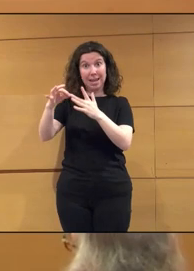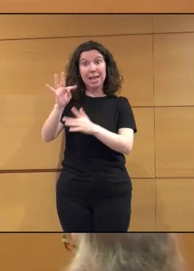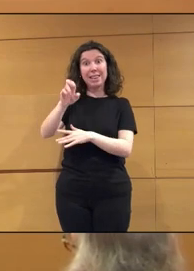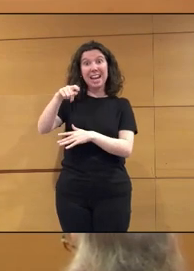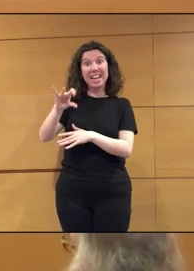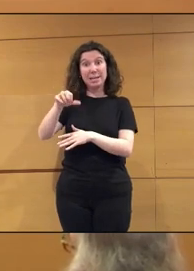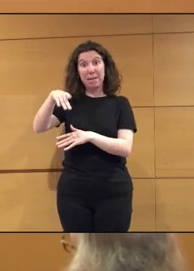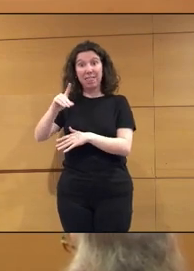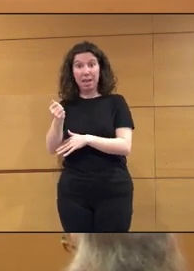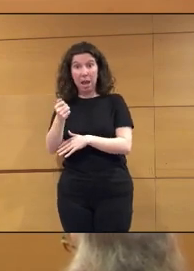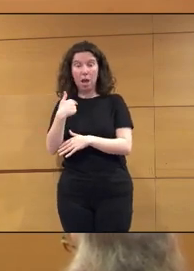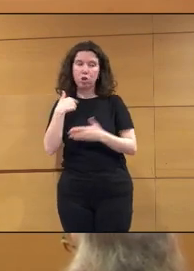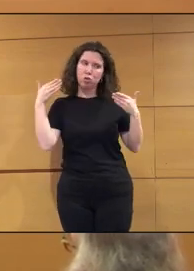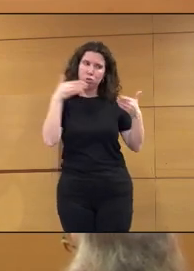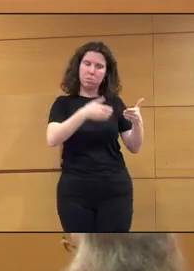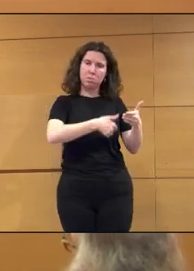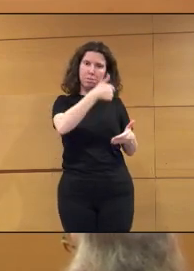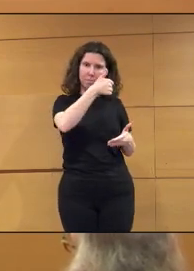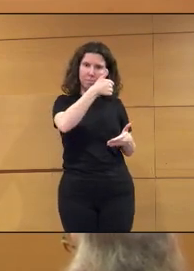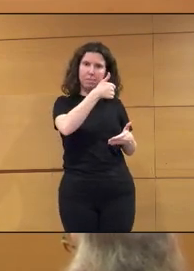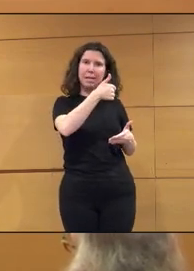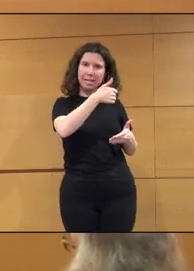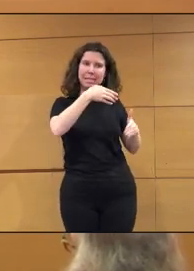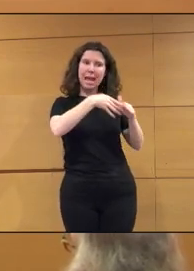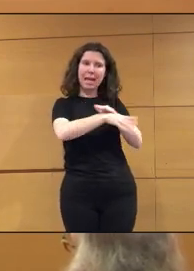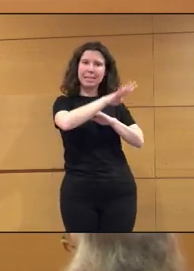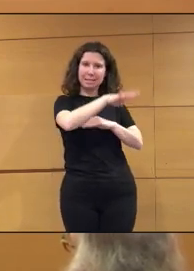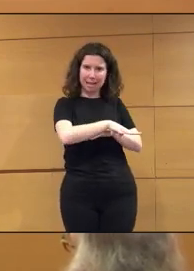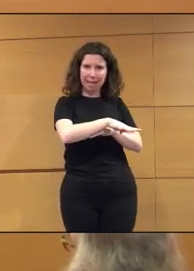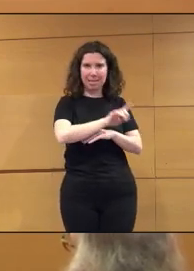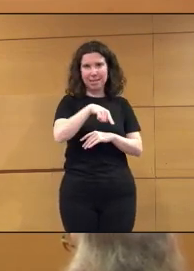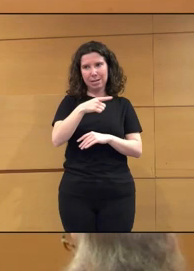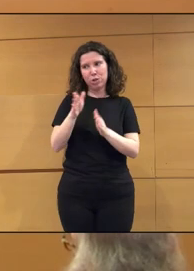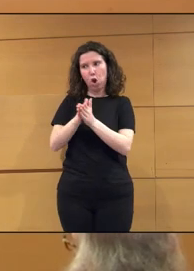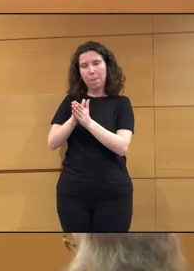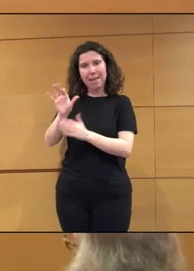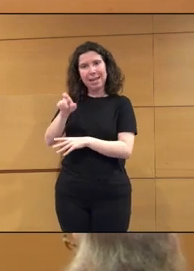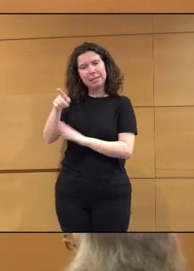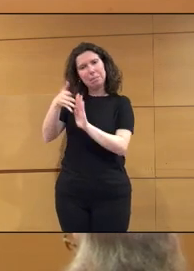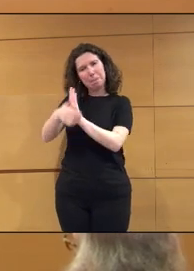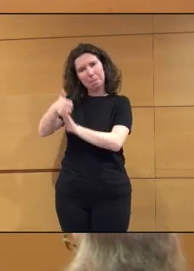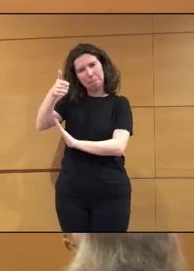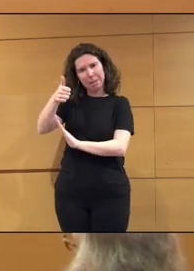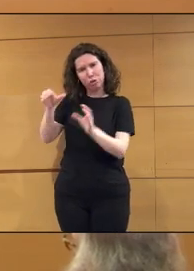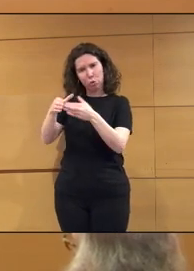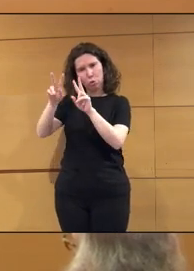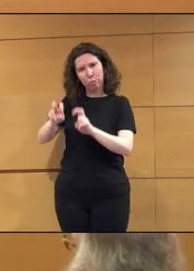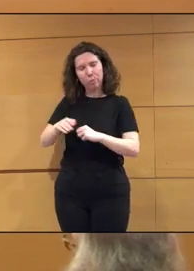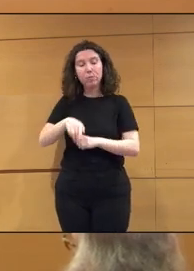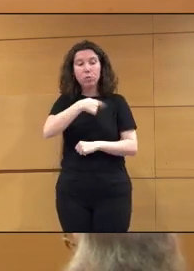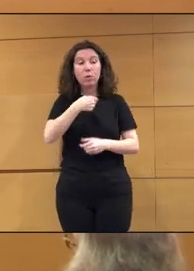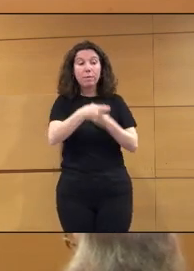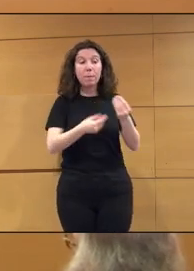en AccessCat, i si en cas l'Estela parlarà del grup, si cal. Nosaltres el que fem és donar, com he explicat, donar suport